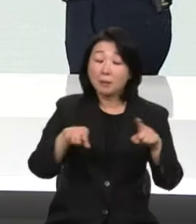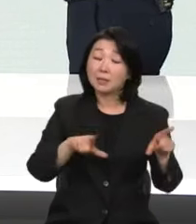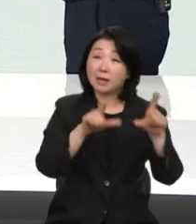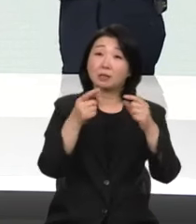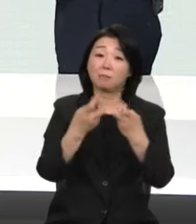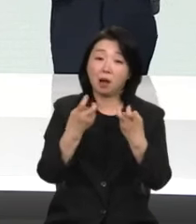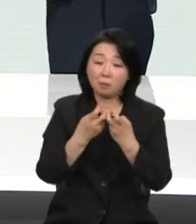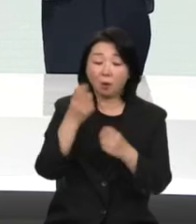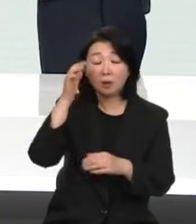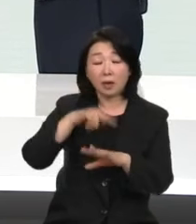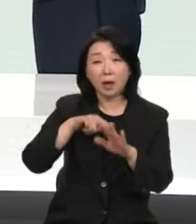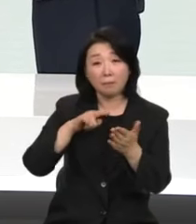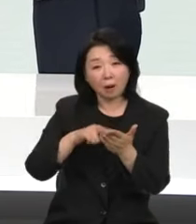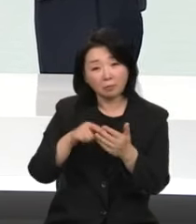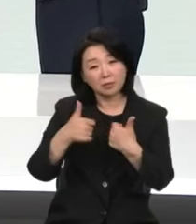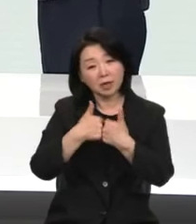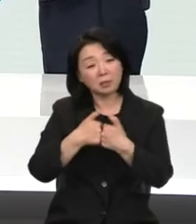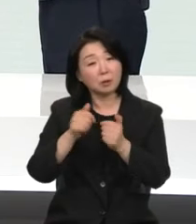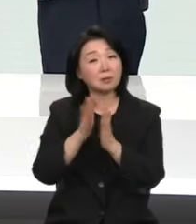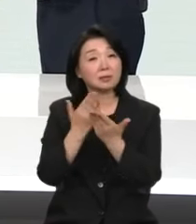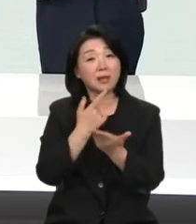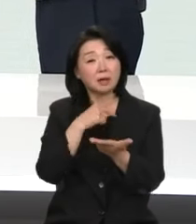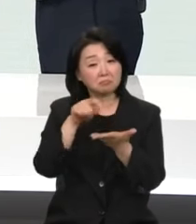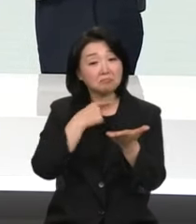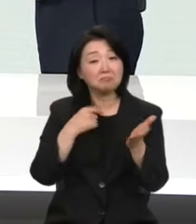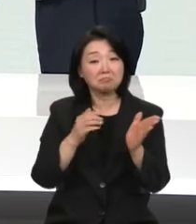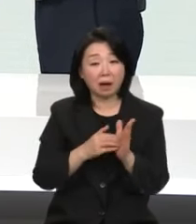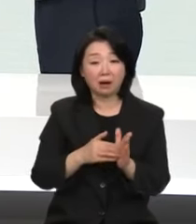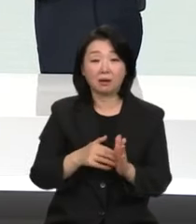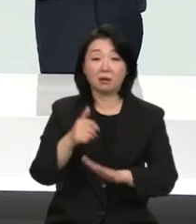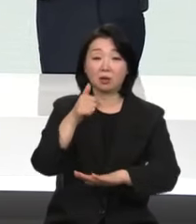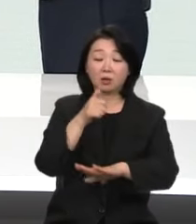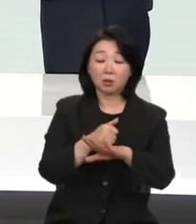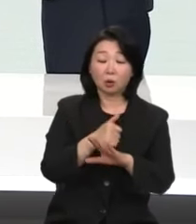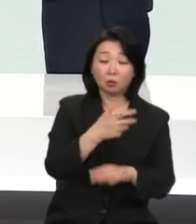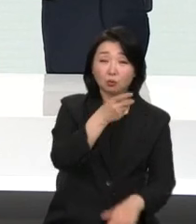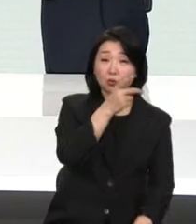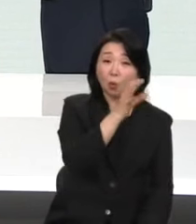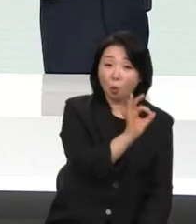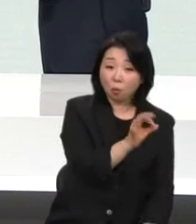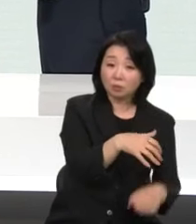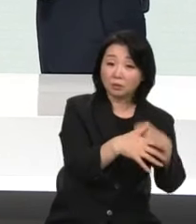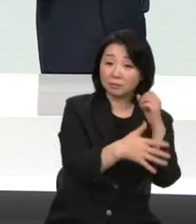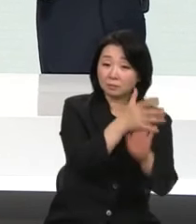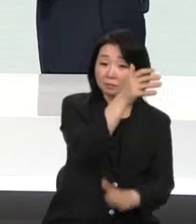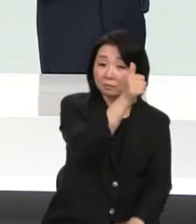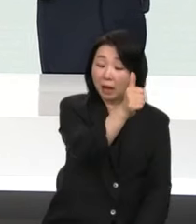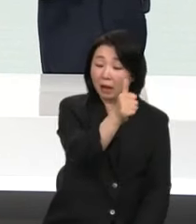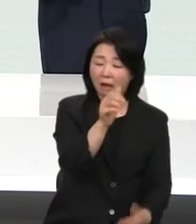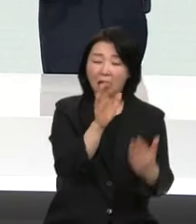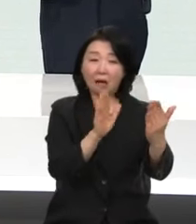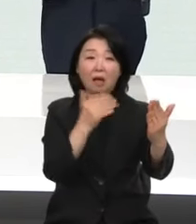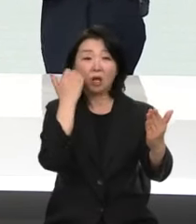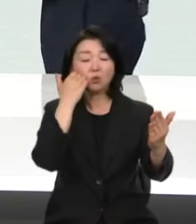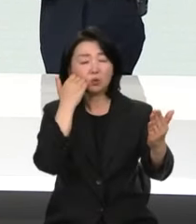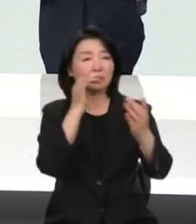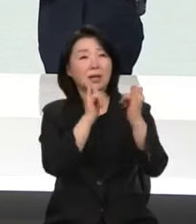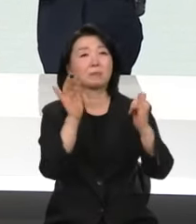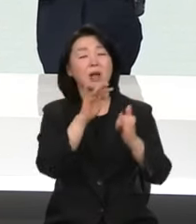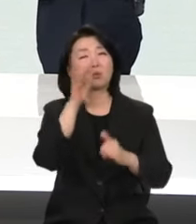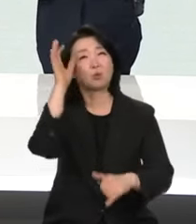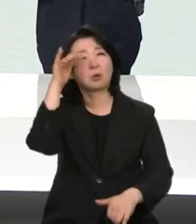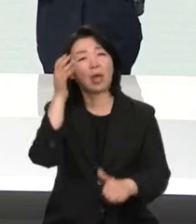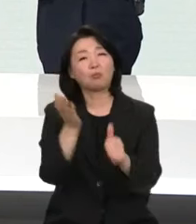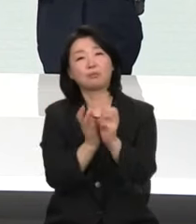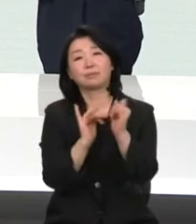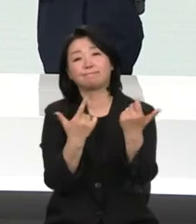마음 상담해주는 책도 쓴 적이 있습니다. 자, 그러다 보니까 결국에 홍 시장을 상대하는 거는 사람이 아니라 반려견